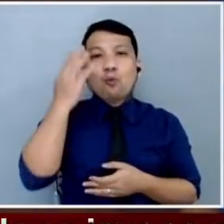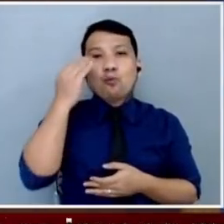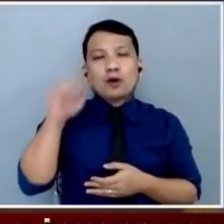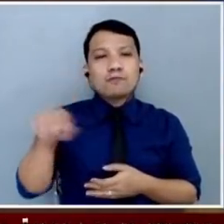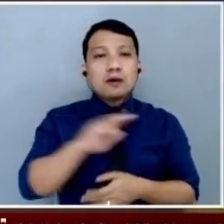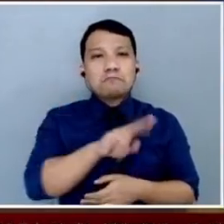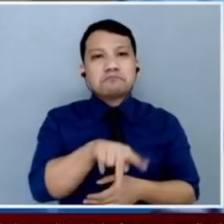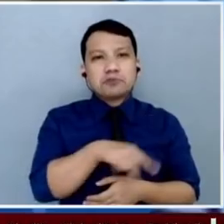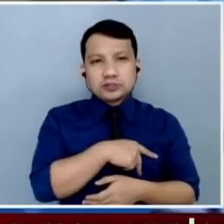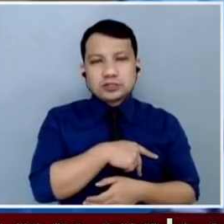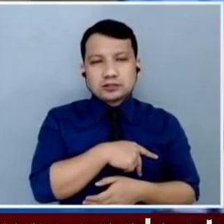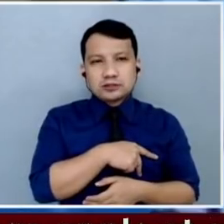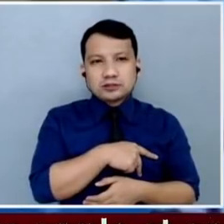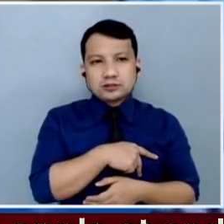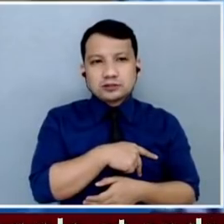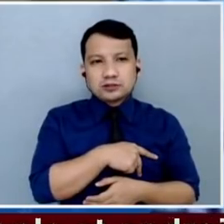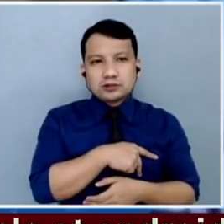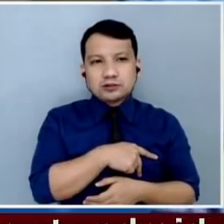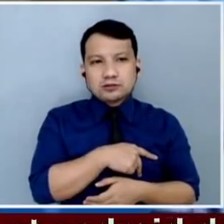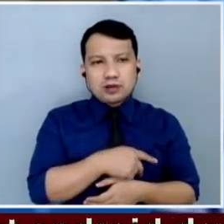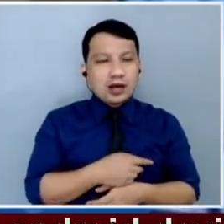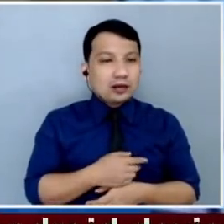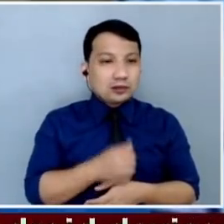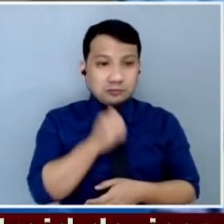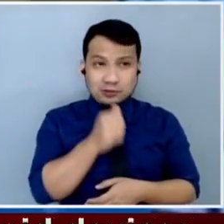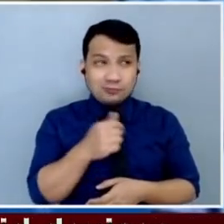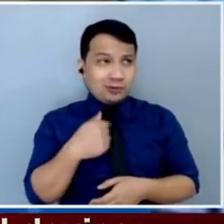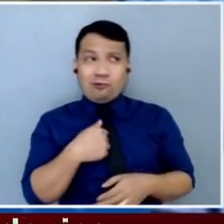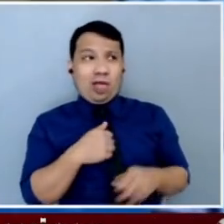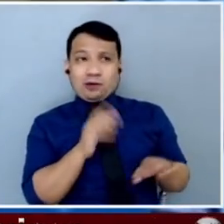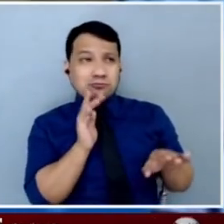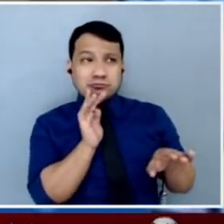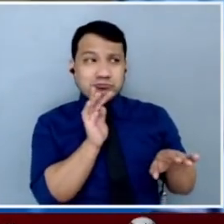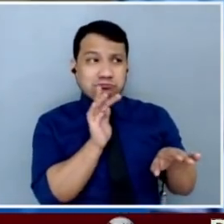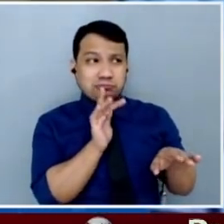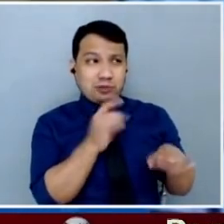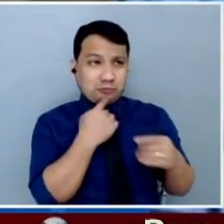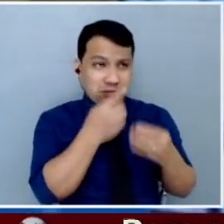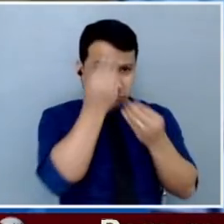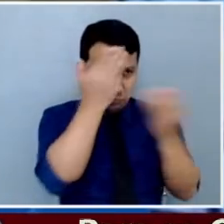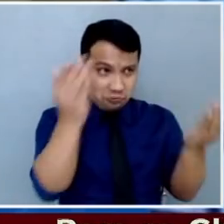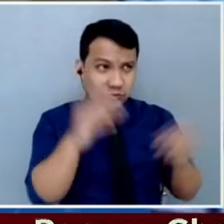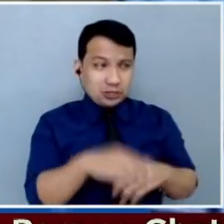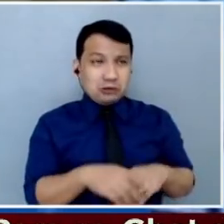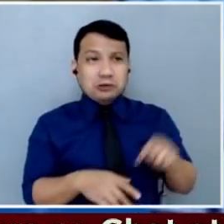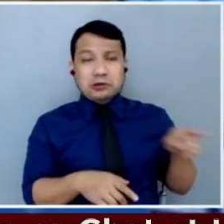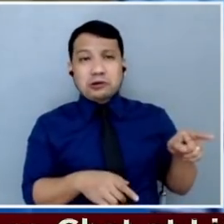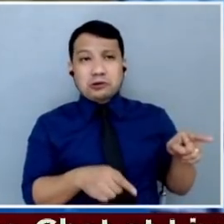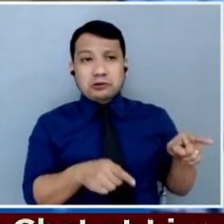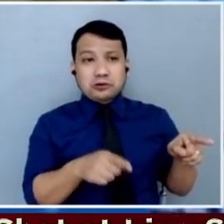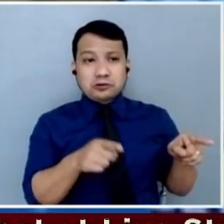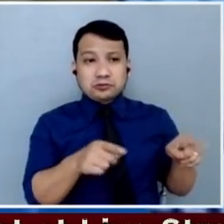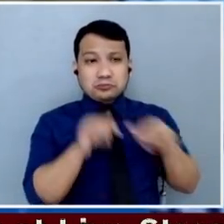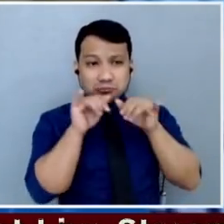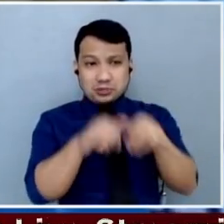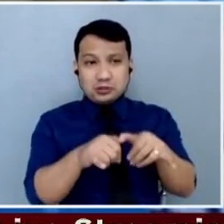reason behind it. And I'm not in the liberty to tell the public to state